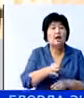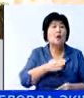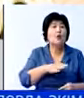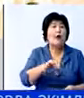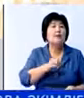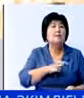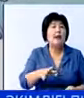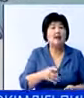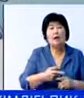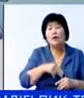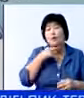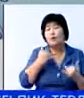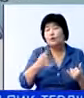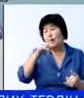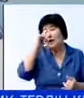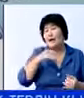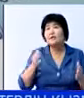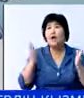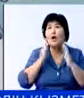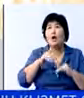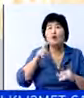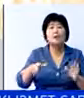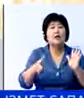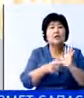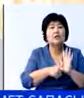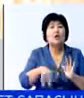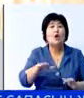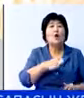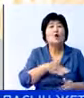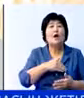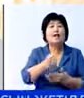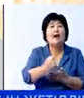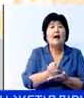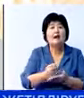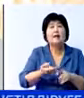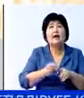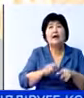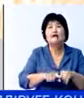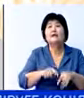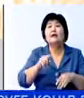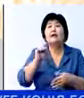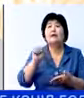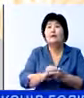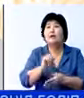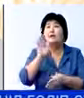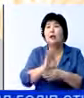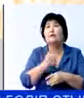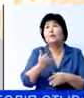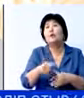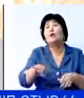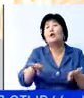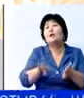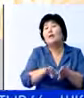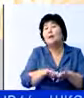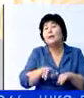байлыққа көңіл бөліп, Қазақстан мұсылмандарының жеті рухани қазығы атты платформа қабылдадық. Бұл платформа